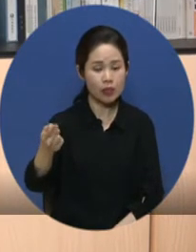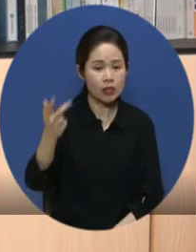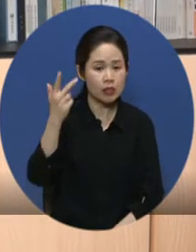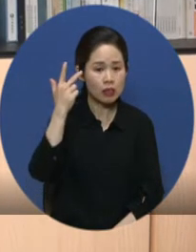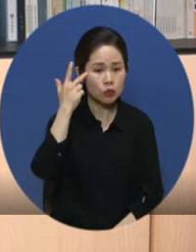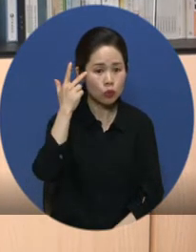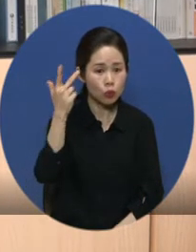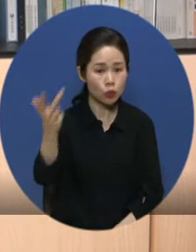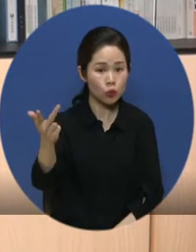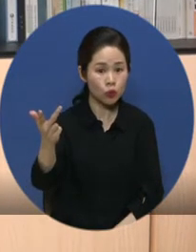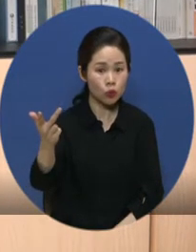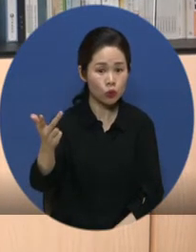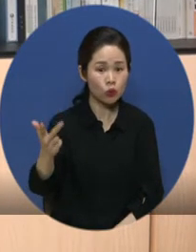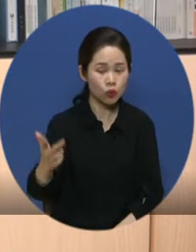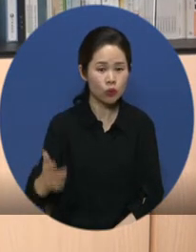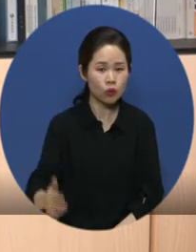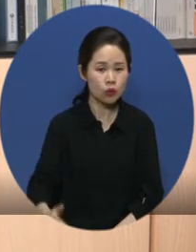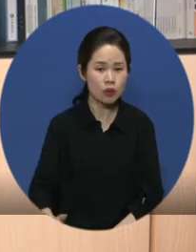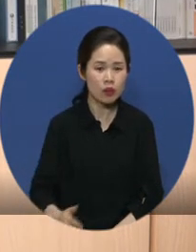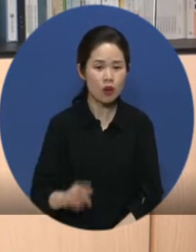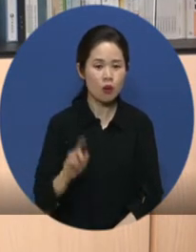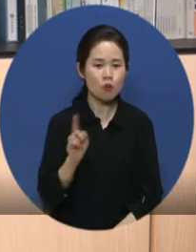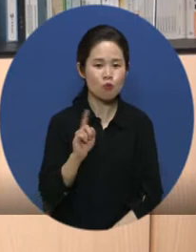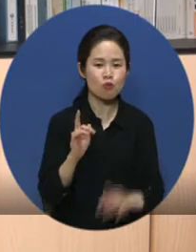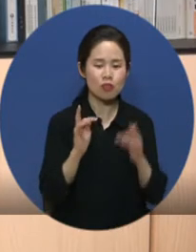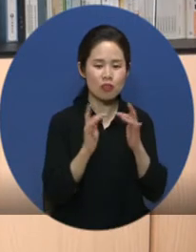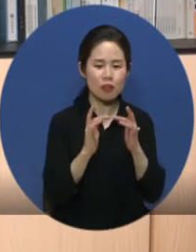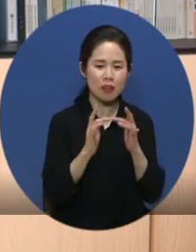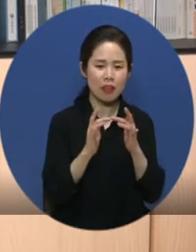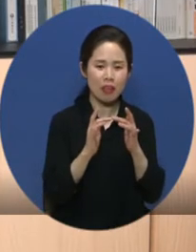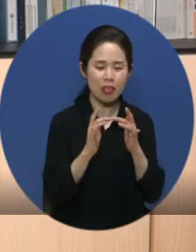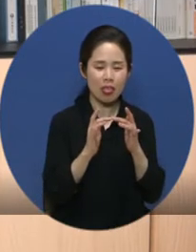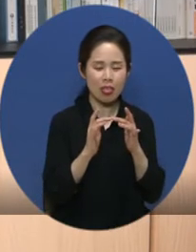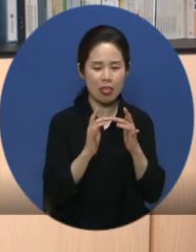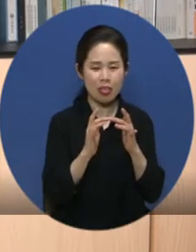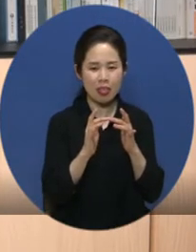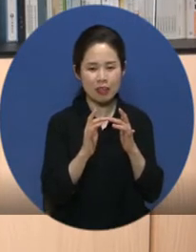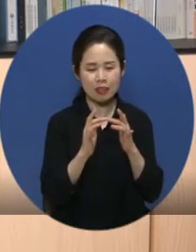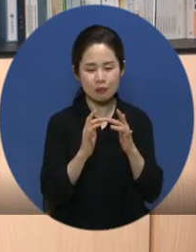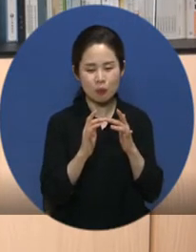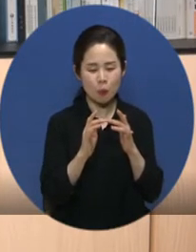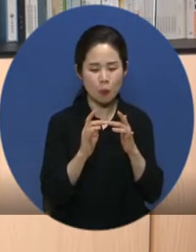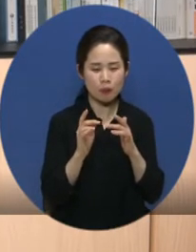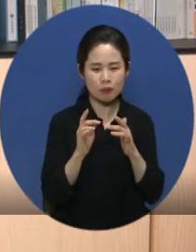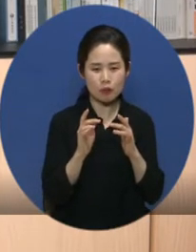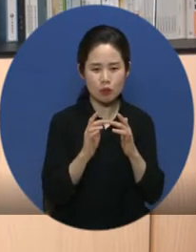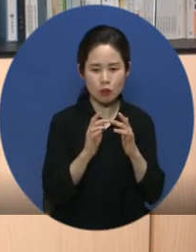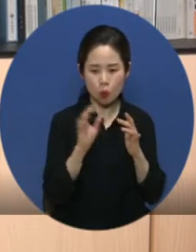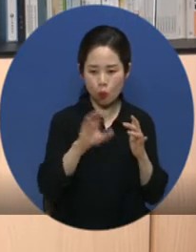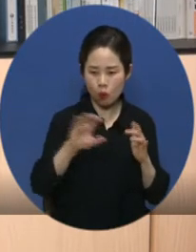지나서 어느 네티즌이 2016년 5.18 묘역에서 참배하는